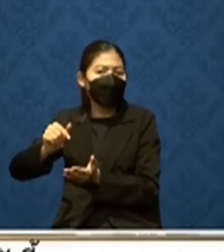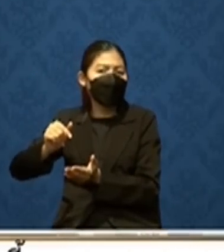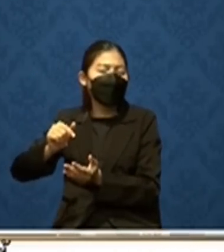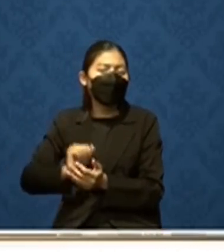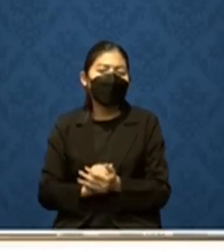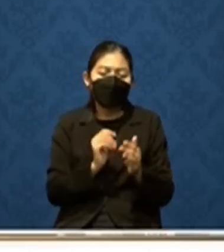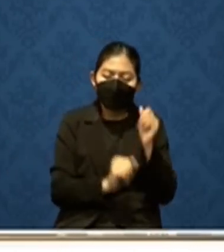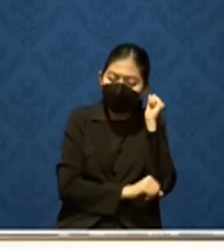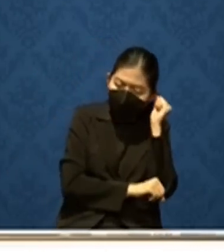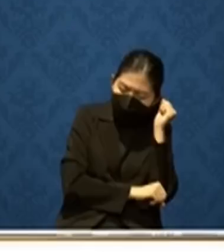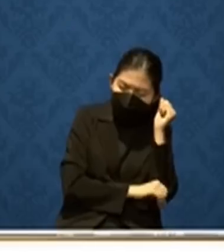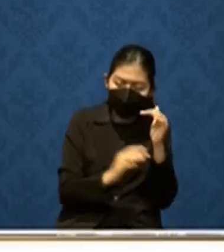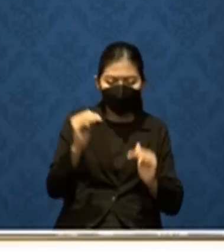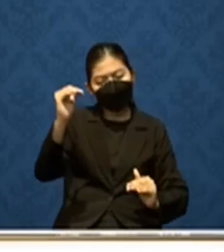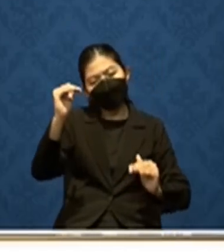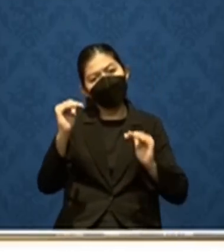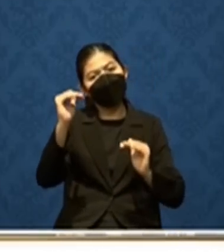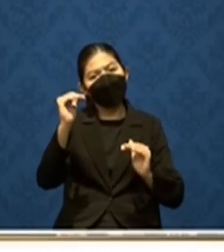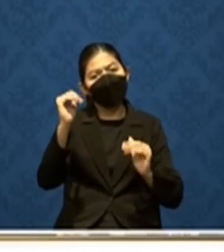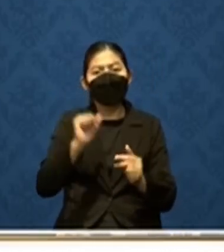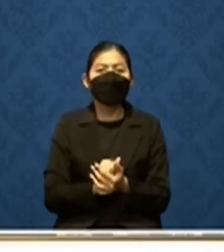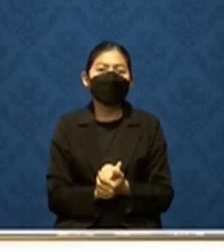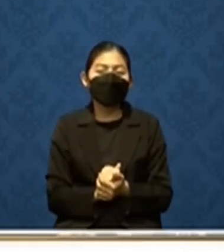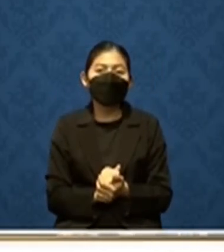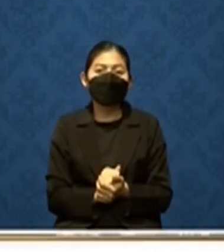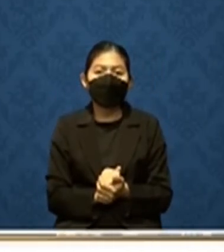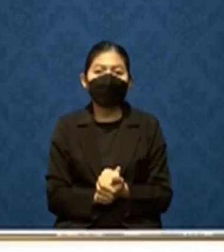มีความลืมน้ำที่ชัดเจนที่สุดในครับท่านประธานครับ